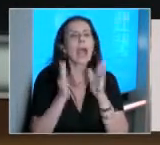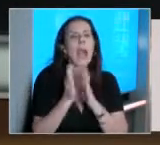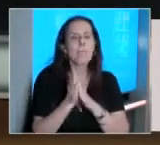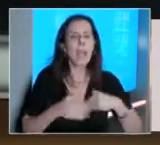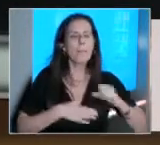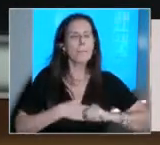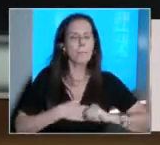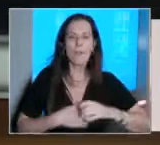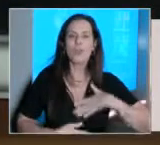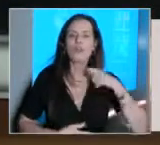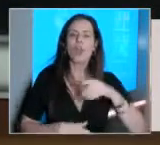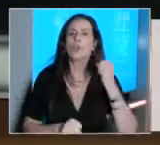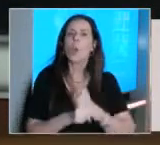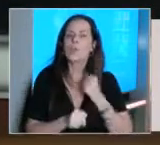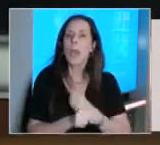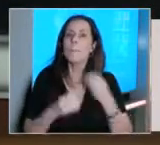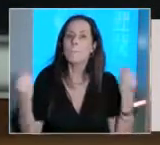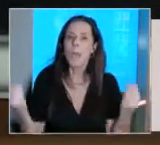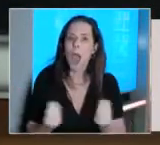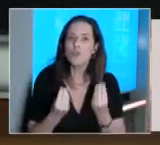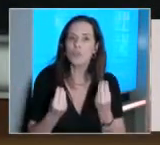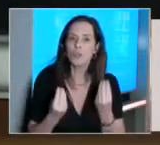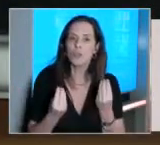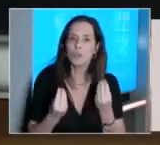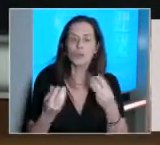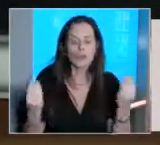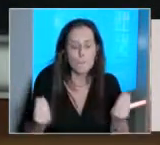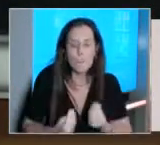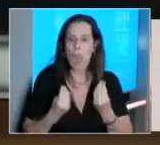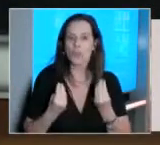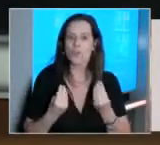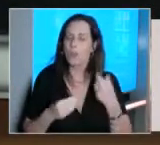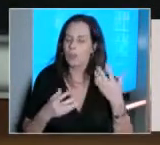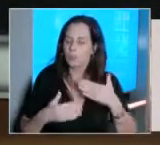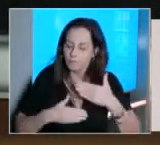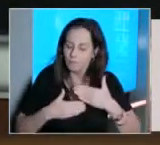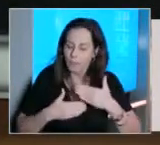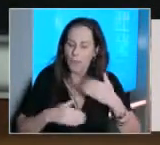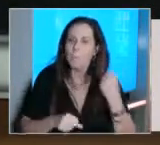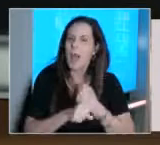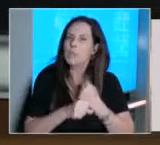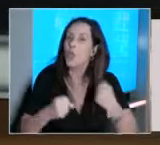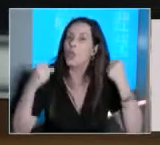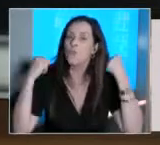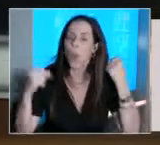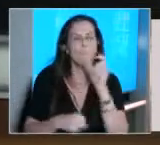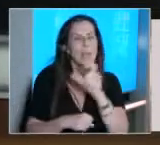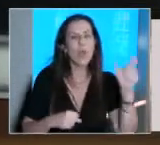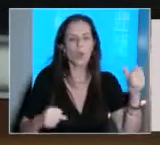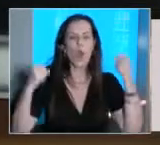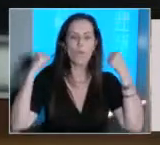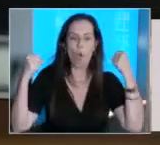הכפיים, והרגשתי שאת עושה מעשה שמצטרף לשרשרת של מעשים, מעשי גבורה או מילות